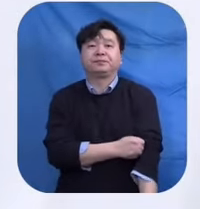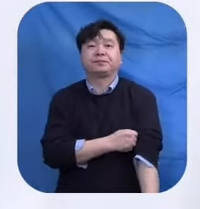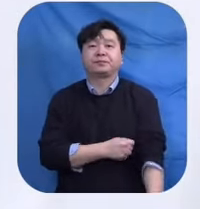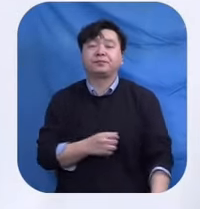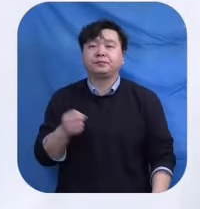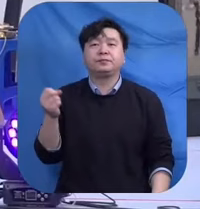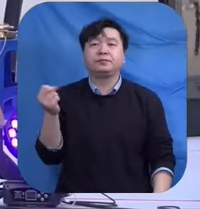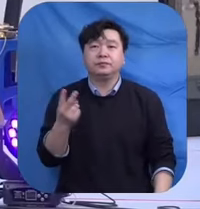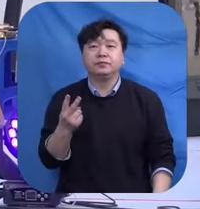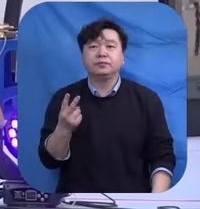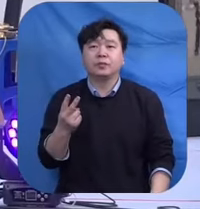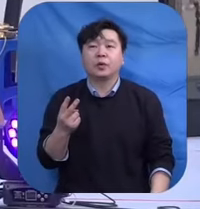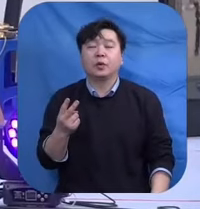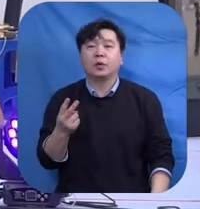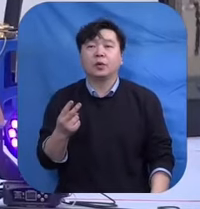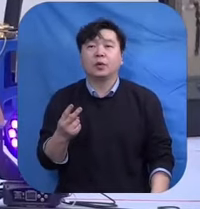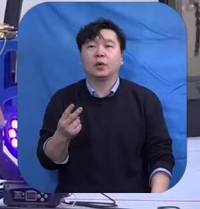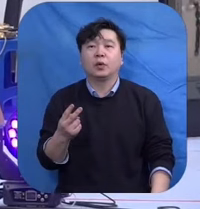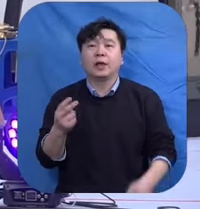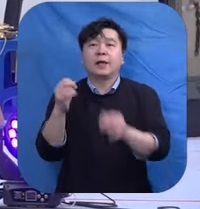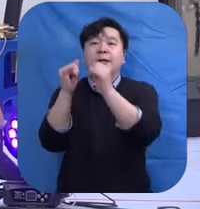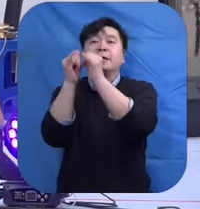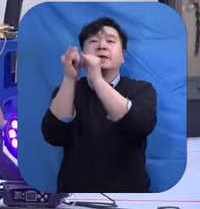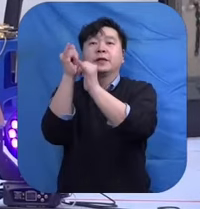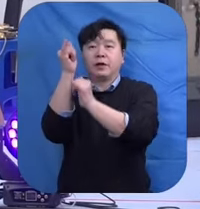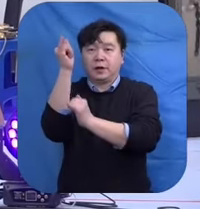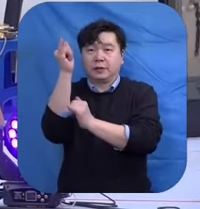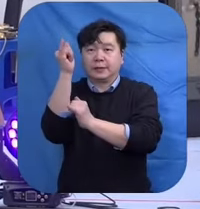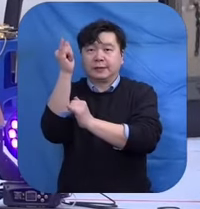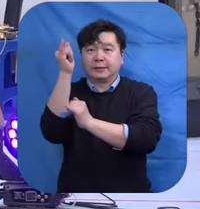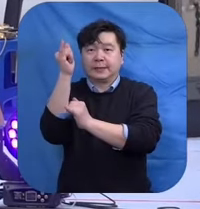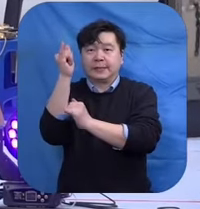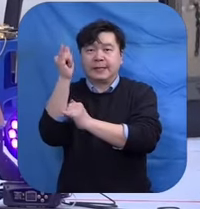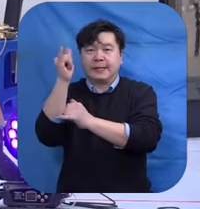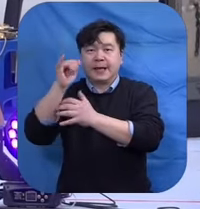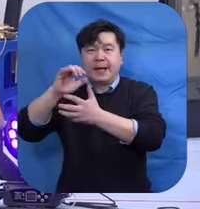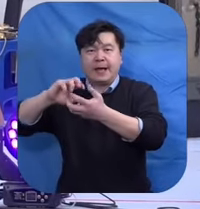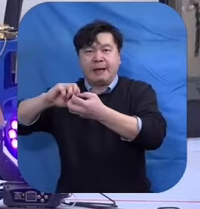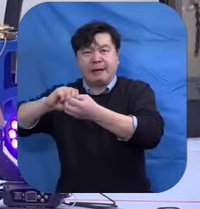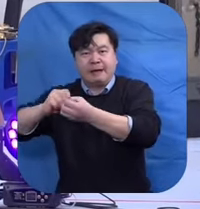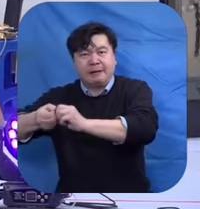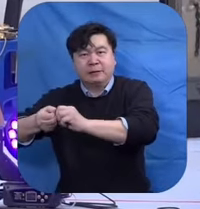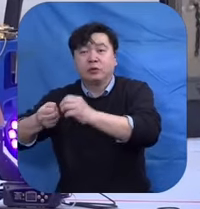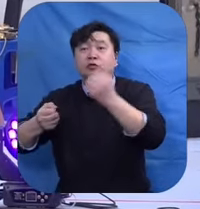또 누가 역사를 날조하고 있습니까?